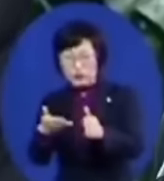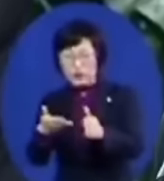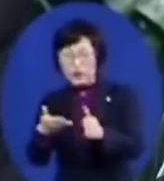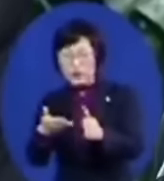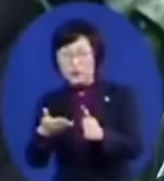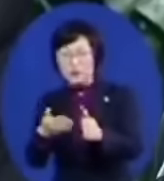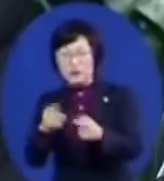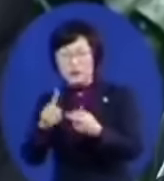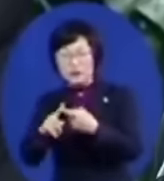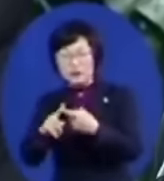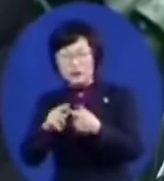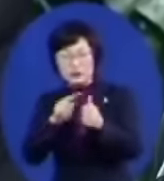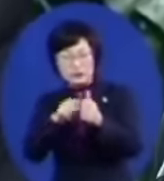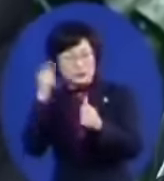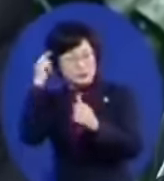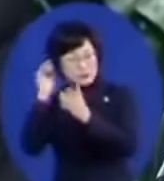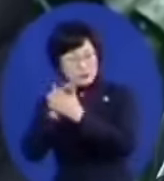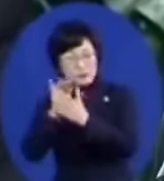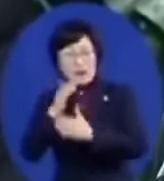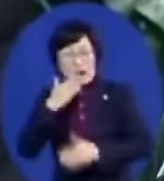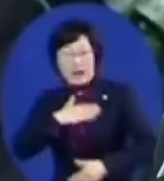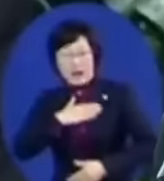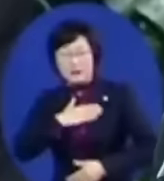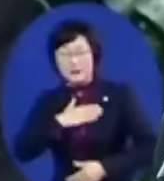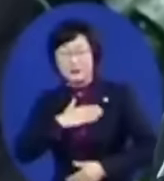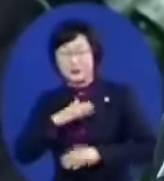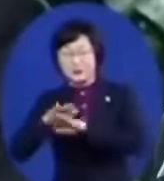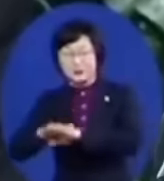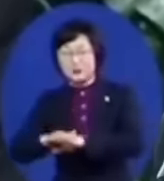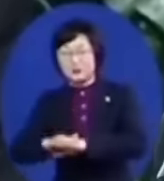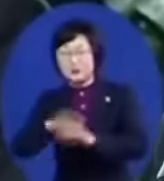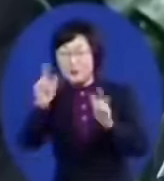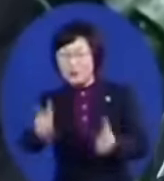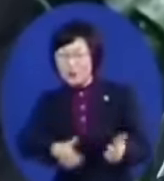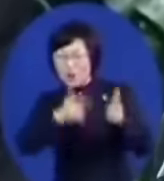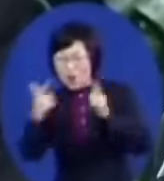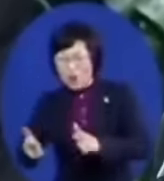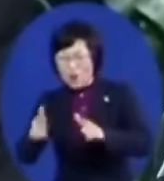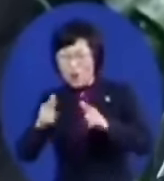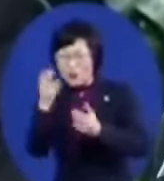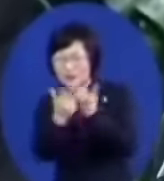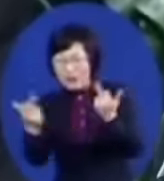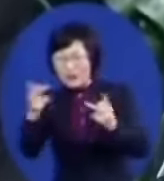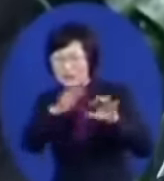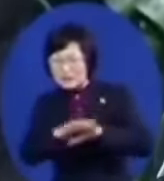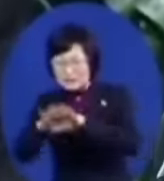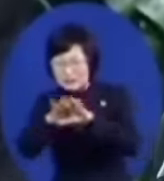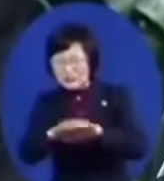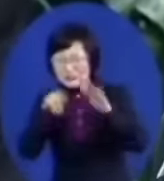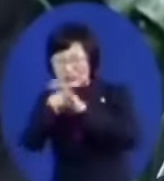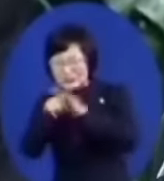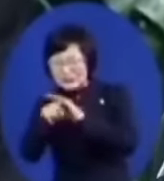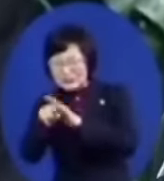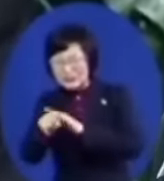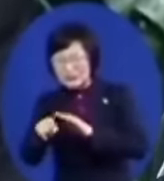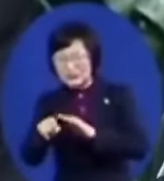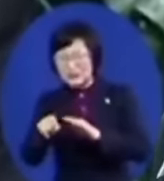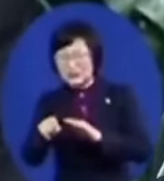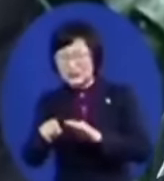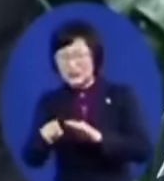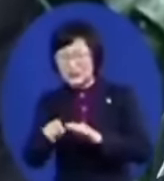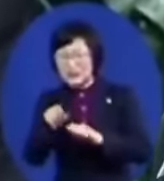보냈습니다. 그래 하루 종일 수도사들이 산을 헤매고 들을 헤매어 모두 다 죽은 새를 한